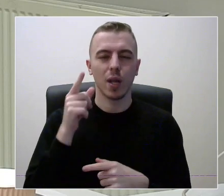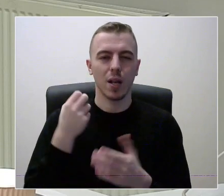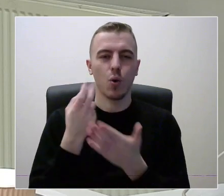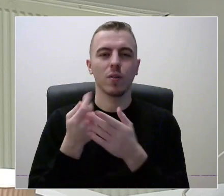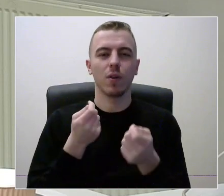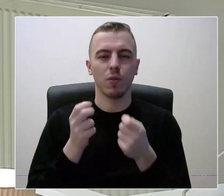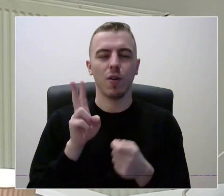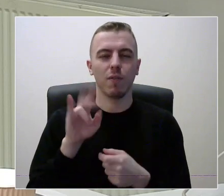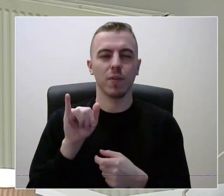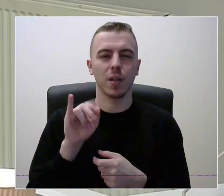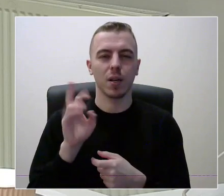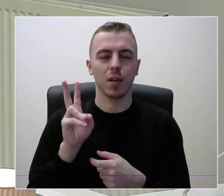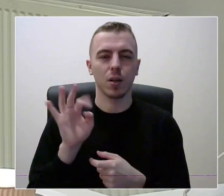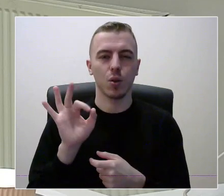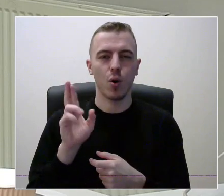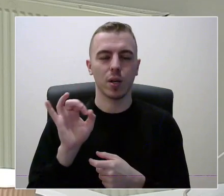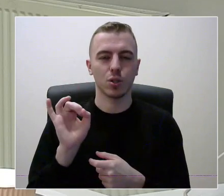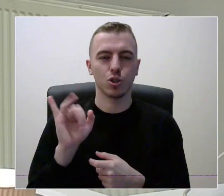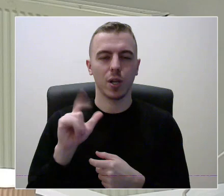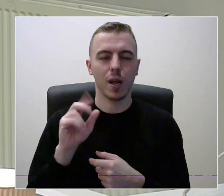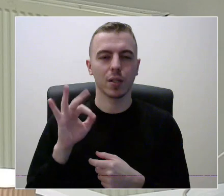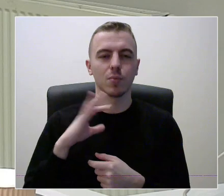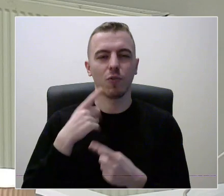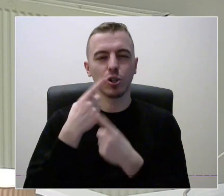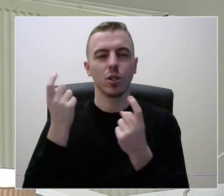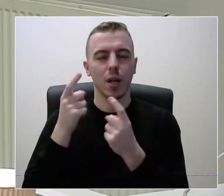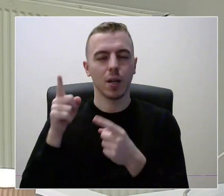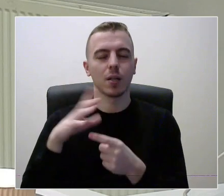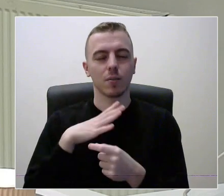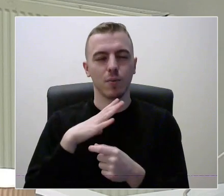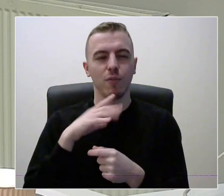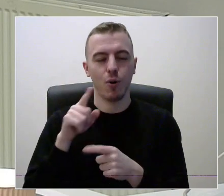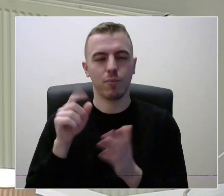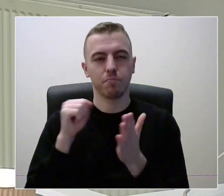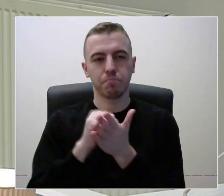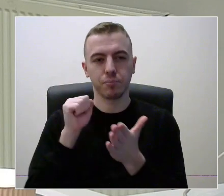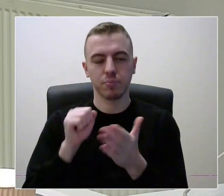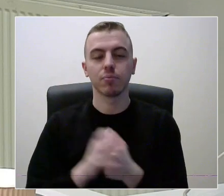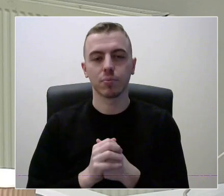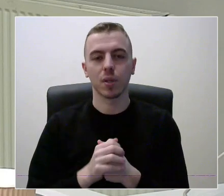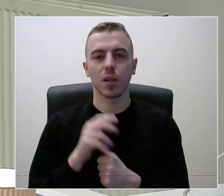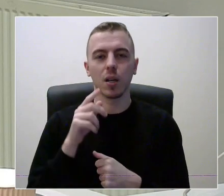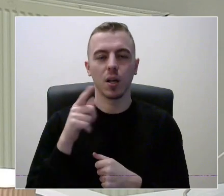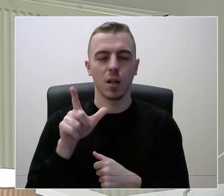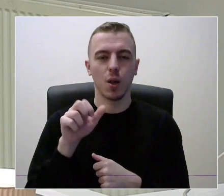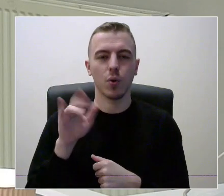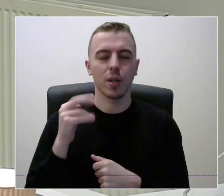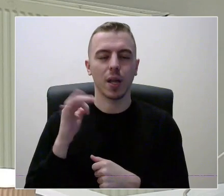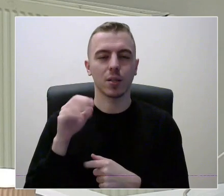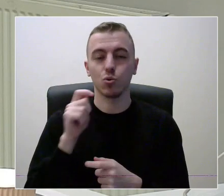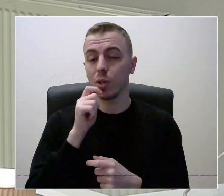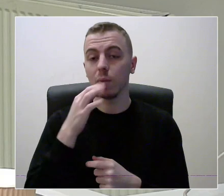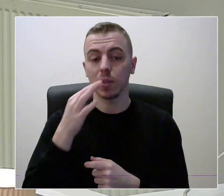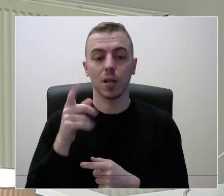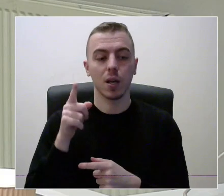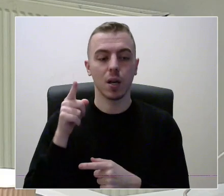Šileikio. Citata iš vienos žiniasklaidos priemonės straipsnio. Meras Laurinaitis žurnalistams pareiškė, kad pretendento